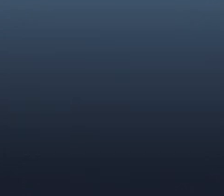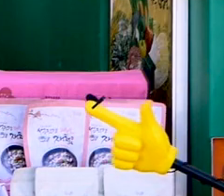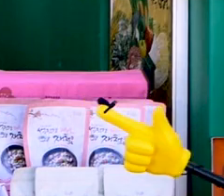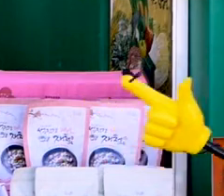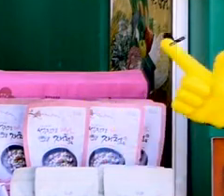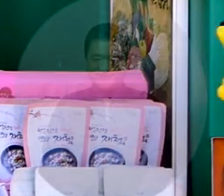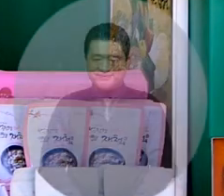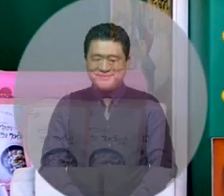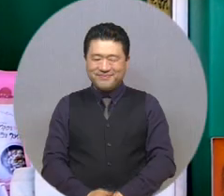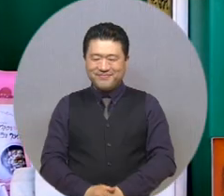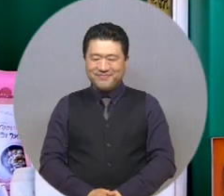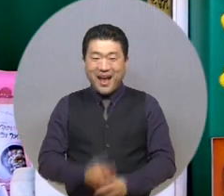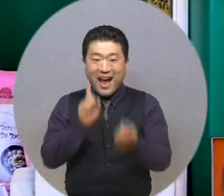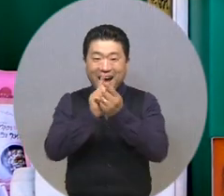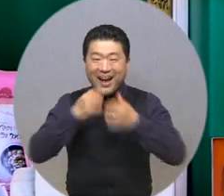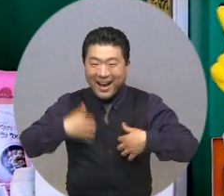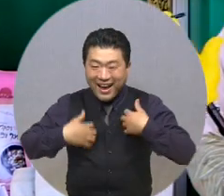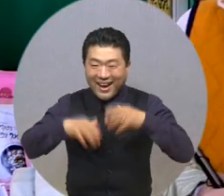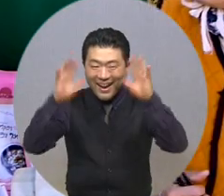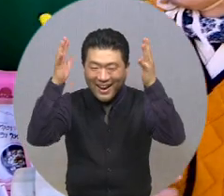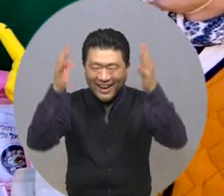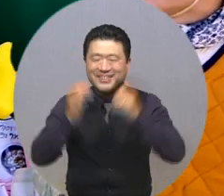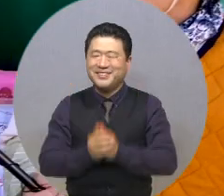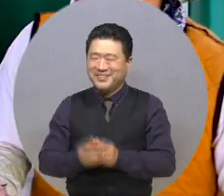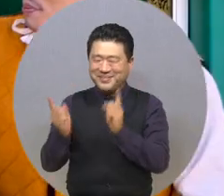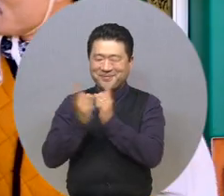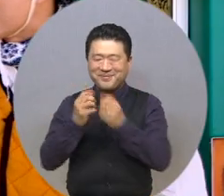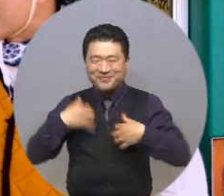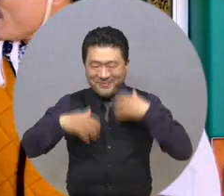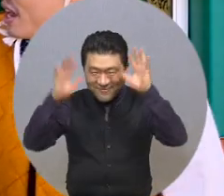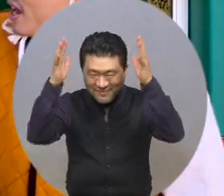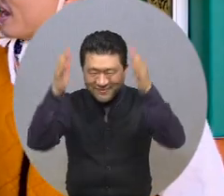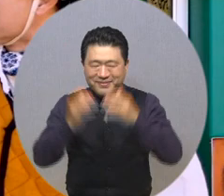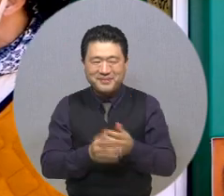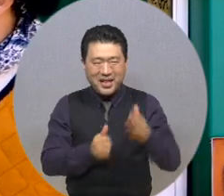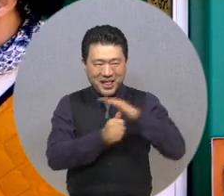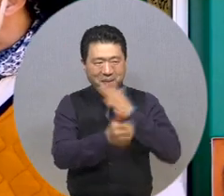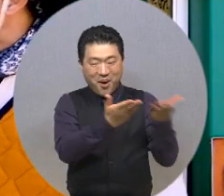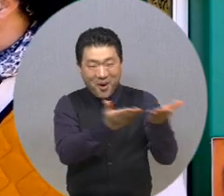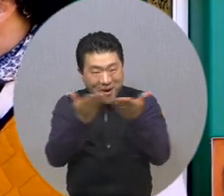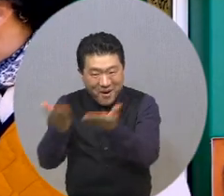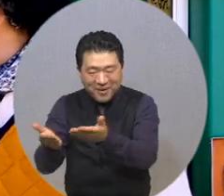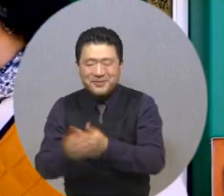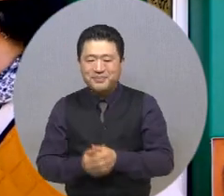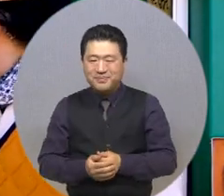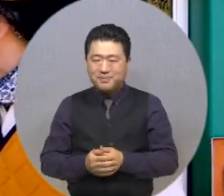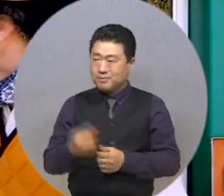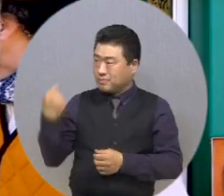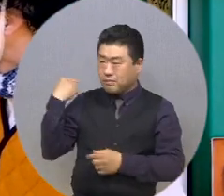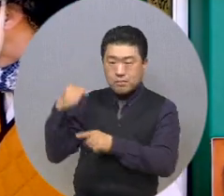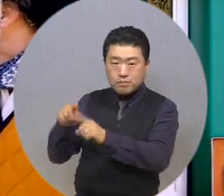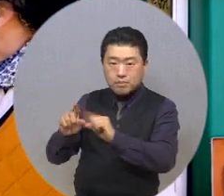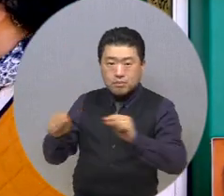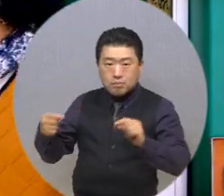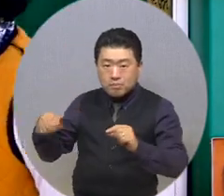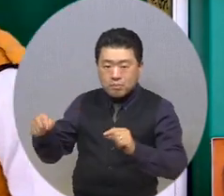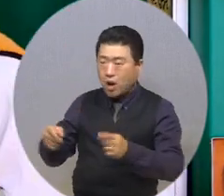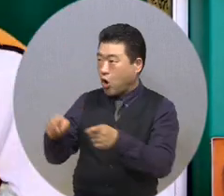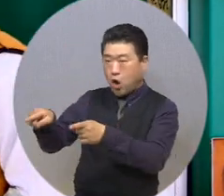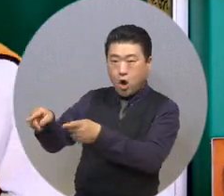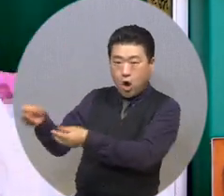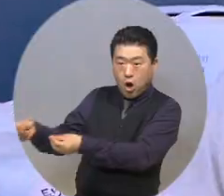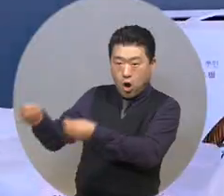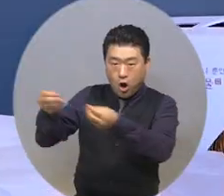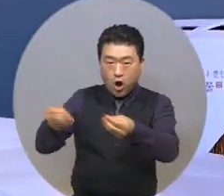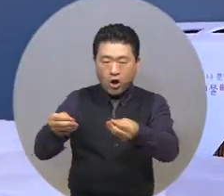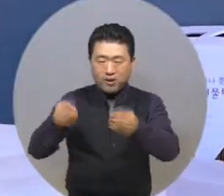아, 반갑습니다. 반갑습니다. 자, 대표님. 예, 안녕하세요. 예. 자, 뒤에 있는 물건이 어디 있어요? 아, 여기 있습니다. 자, 새싹삼